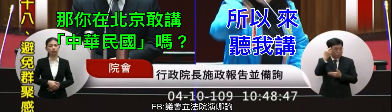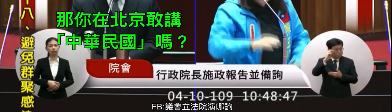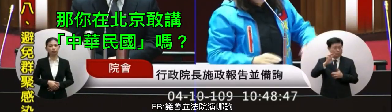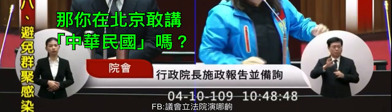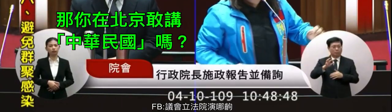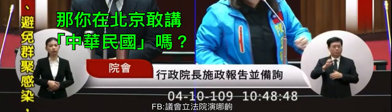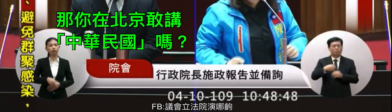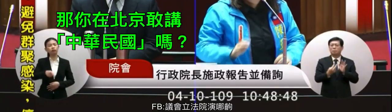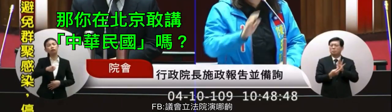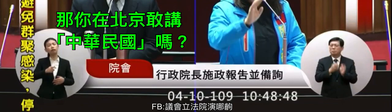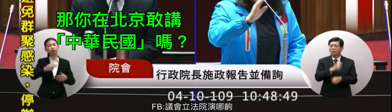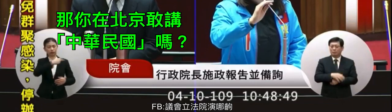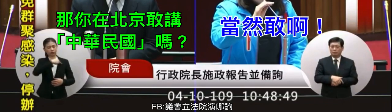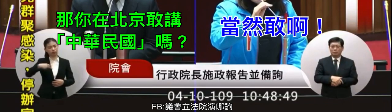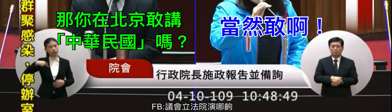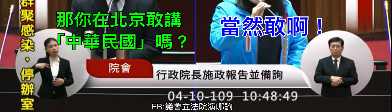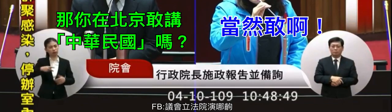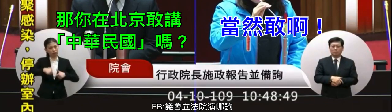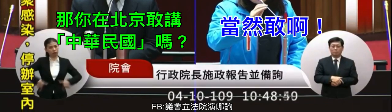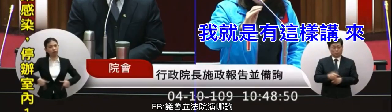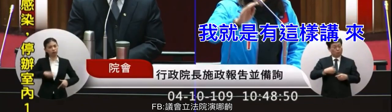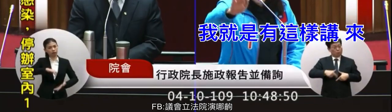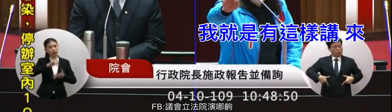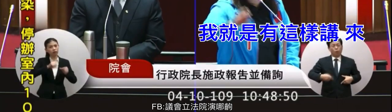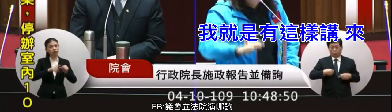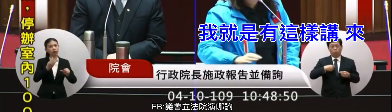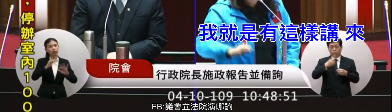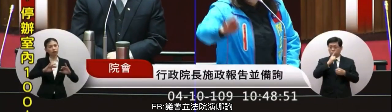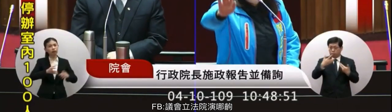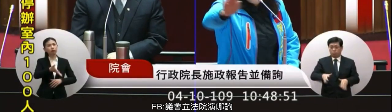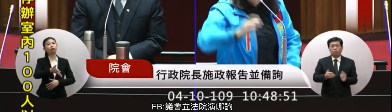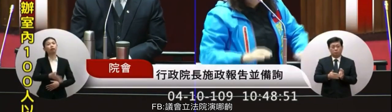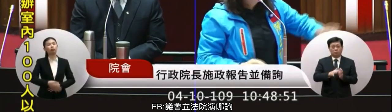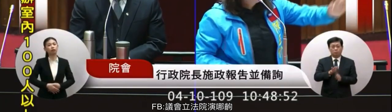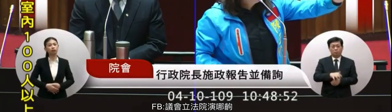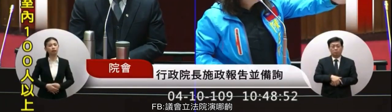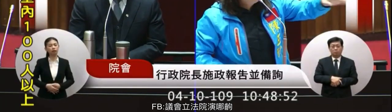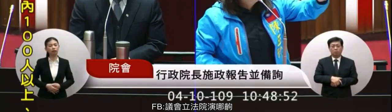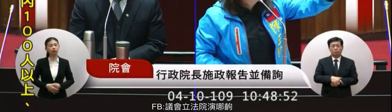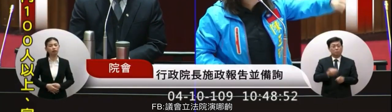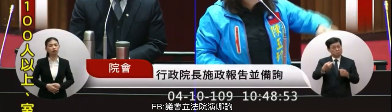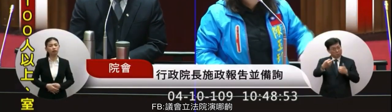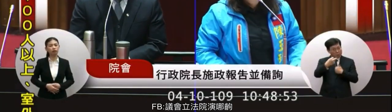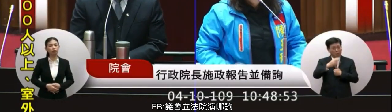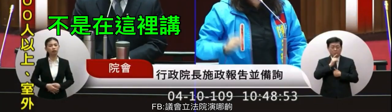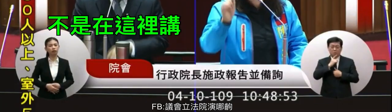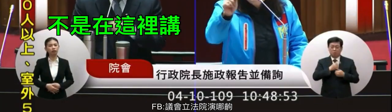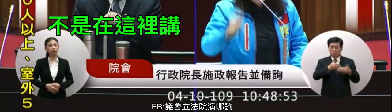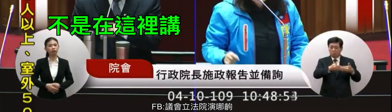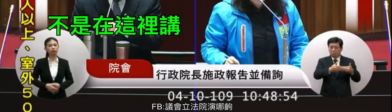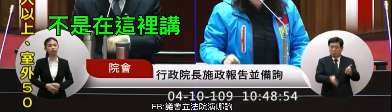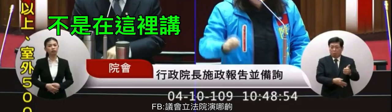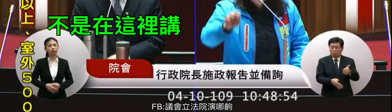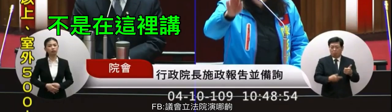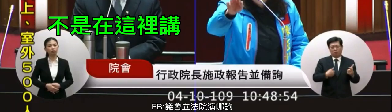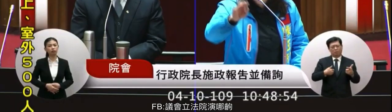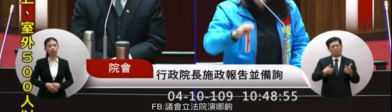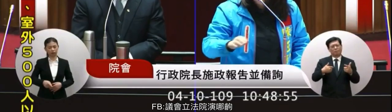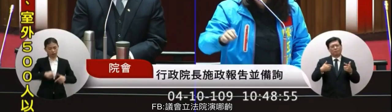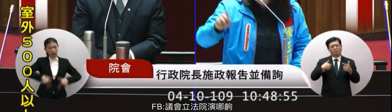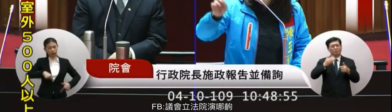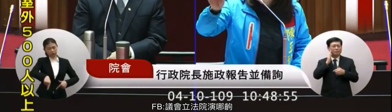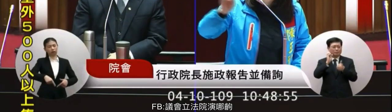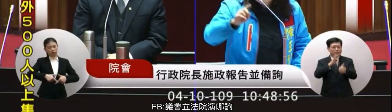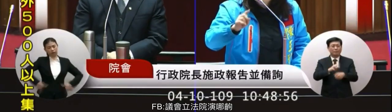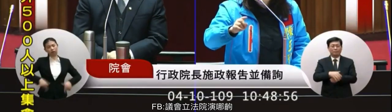来听我讲。 那你在北京敢讲中华民国吗？ 当然敢啊，我就是有这样讲来。然后，所以你认为我舔共？我顺便告诉你，院